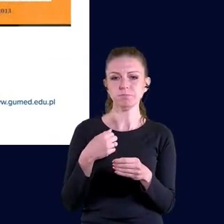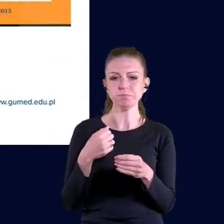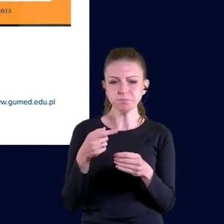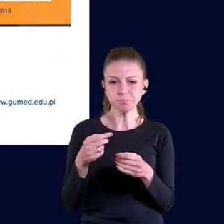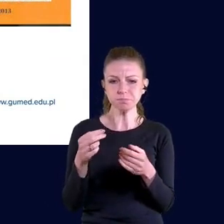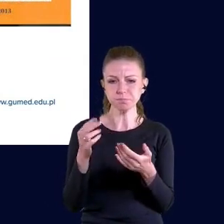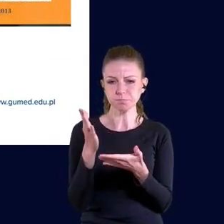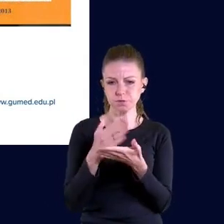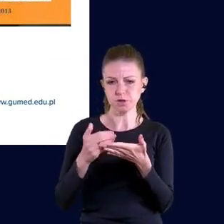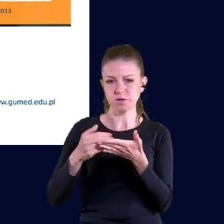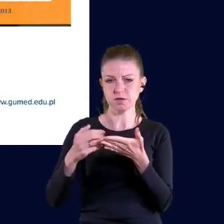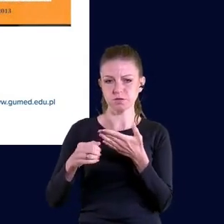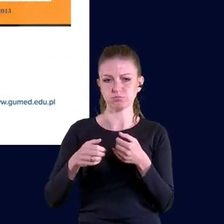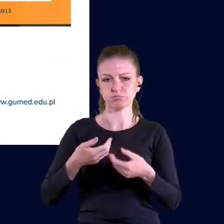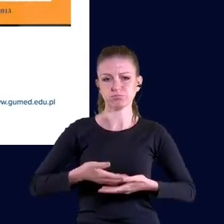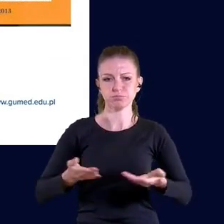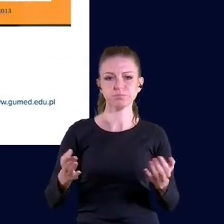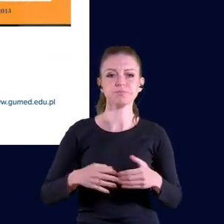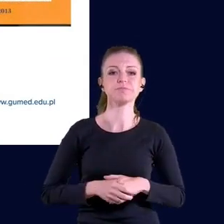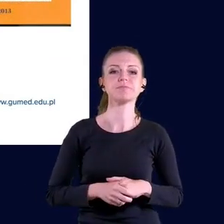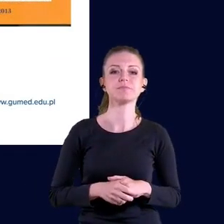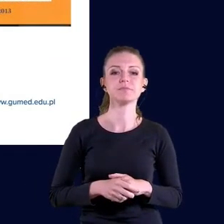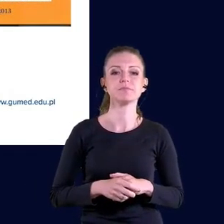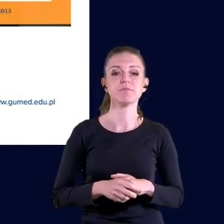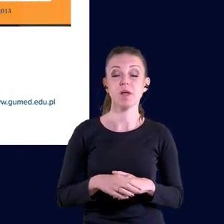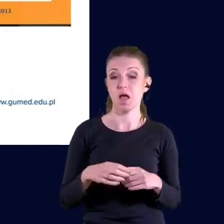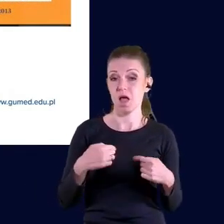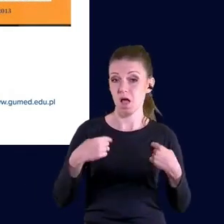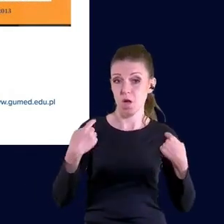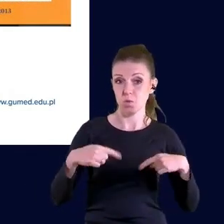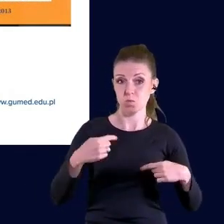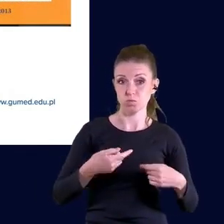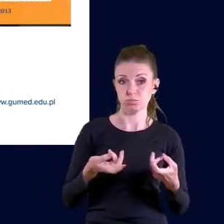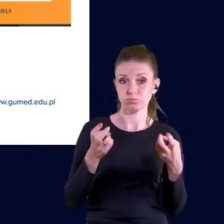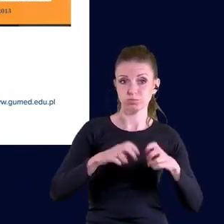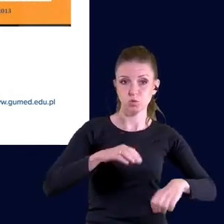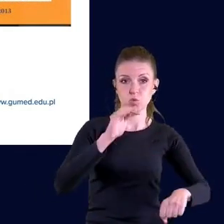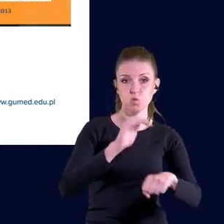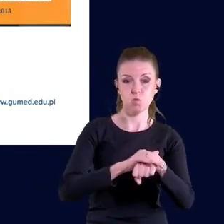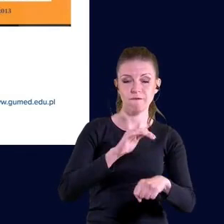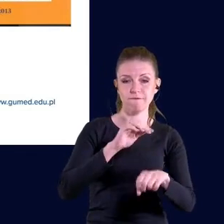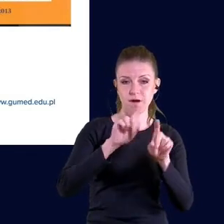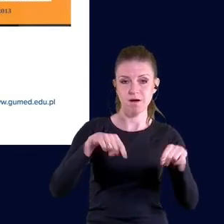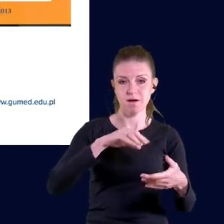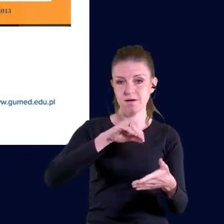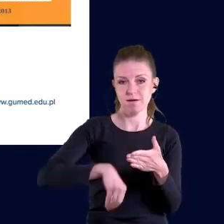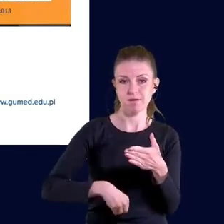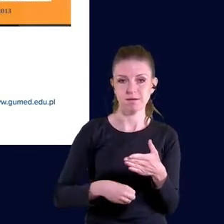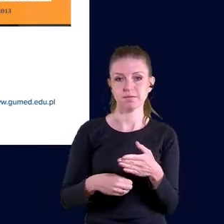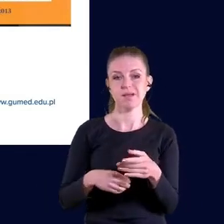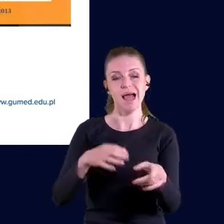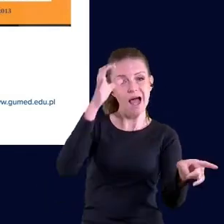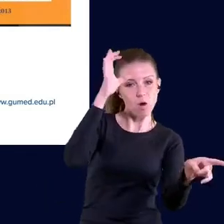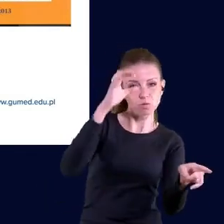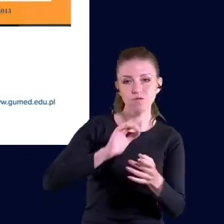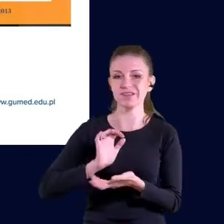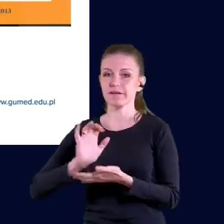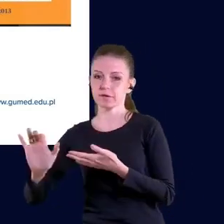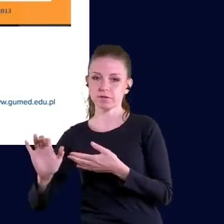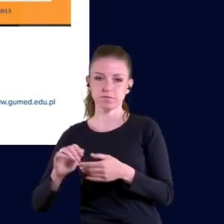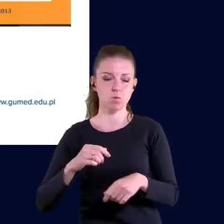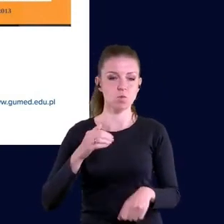ponieważ nie zostały zawarte umowy między autorami naszym wydawnictwem wystąpiliśmy do